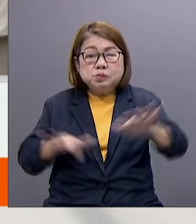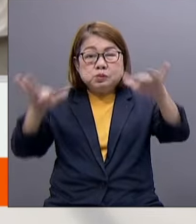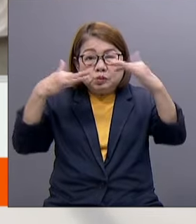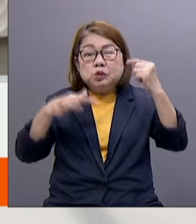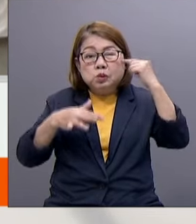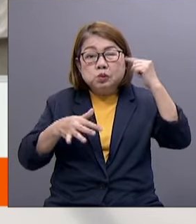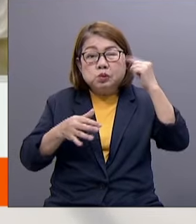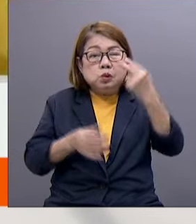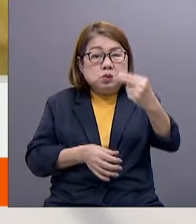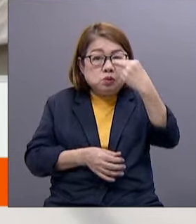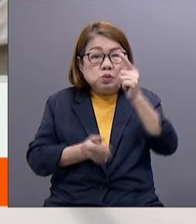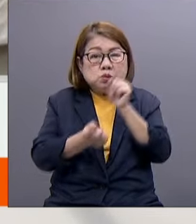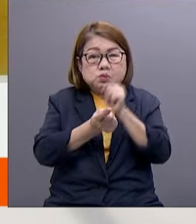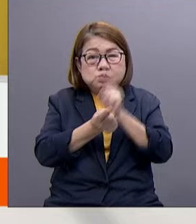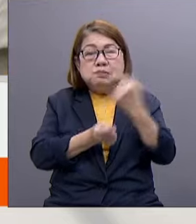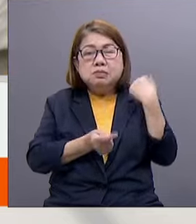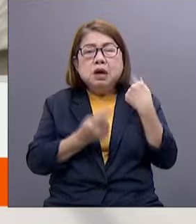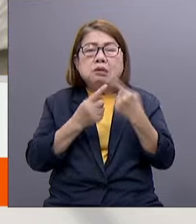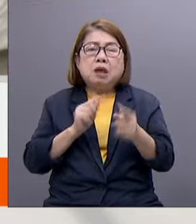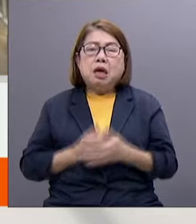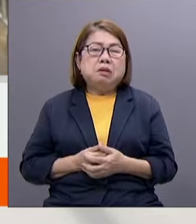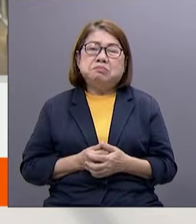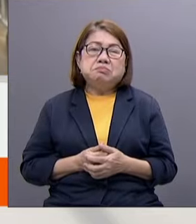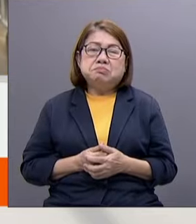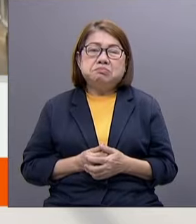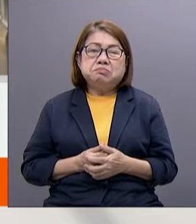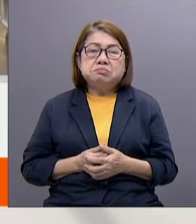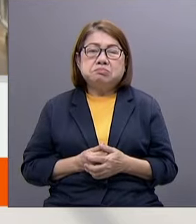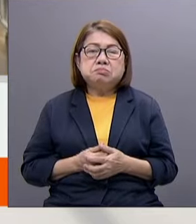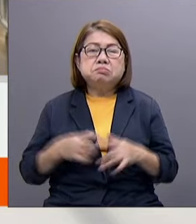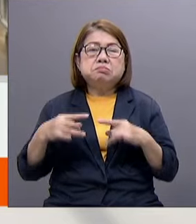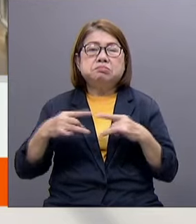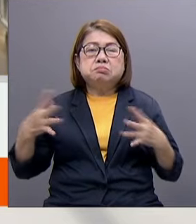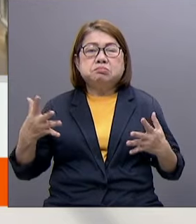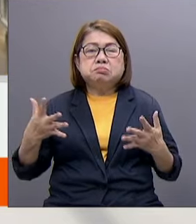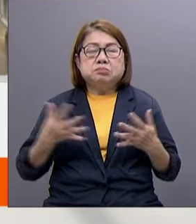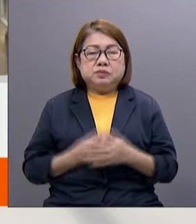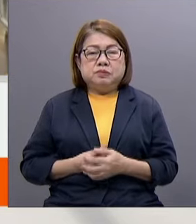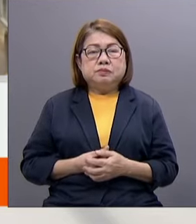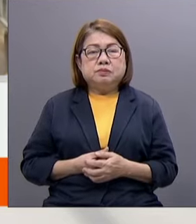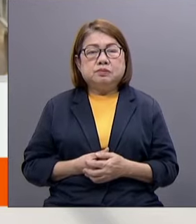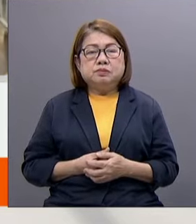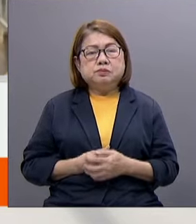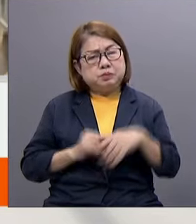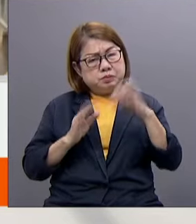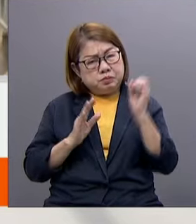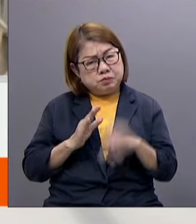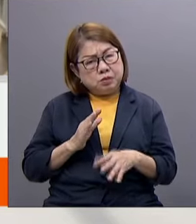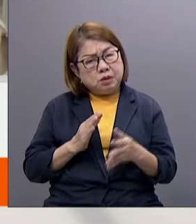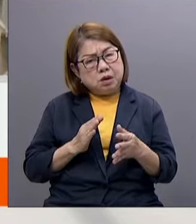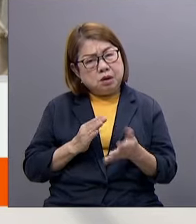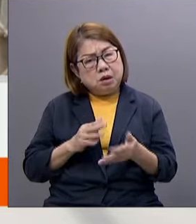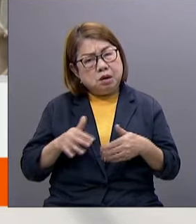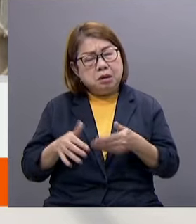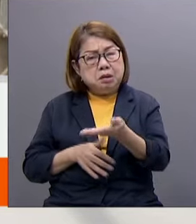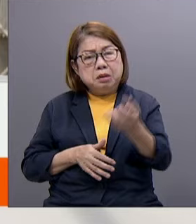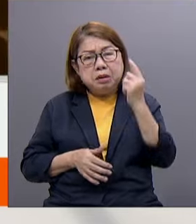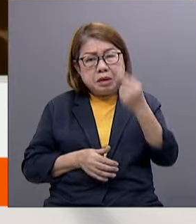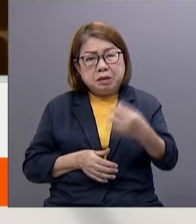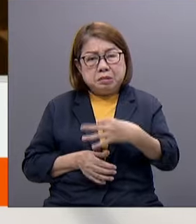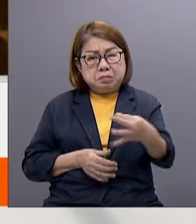แต่มันก็ไม่ได้พิจารณากันตรงนั้นใช่ไหมคะเพราะฉะนั้นเนี่ยคือแล้วกก